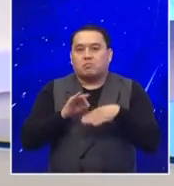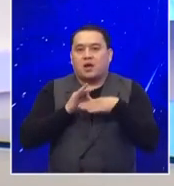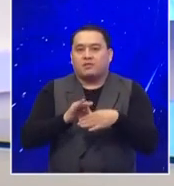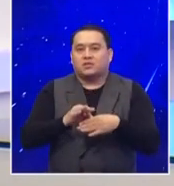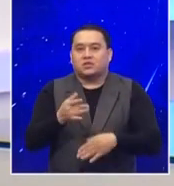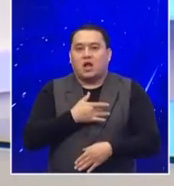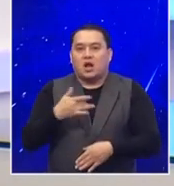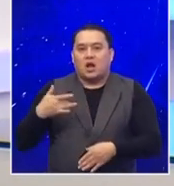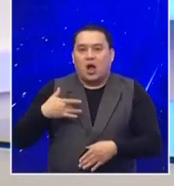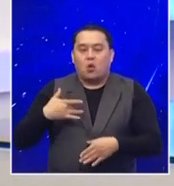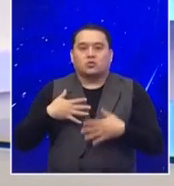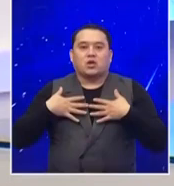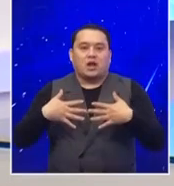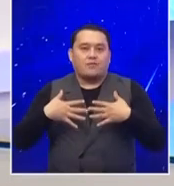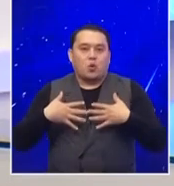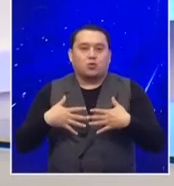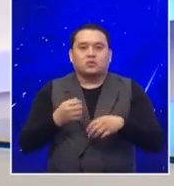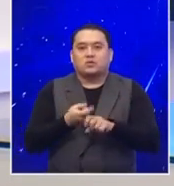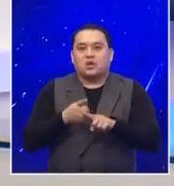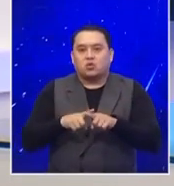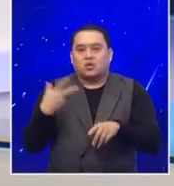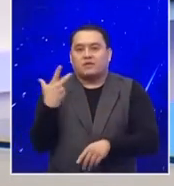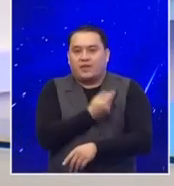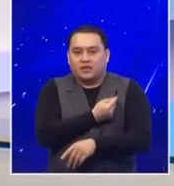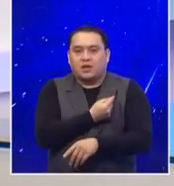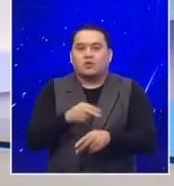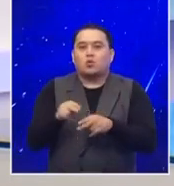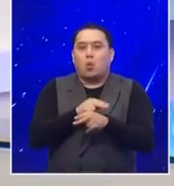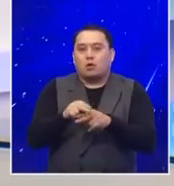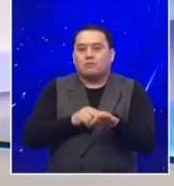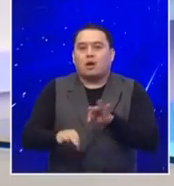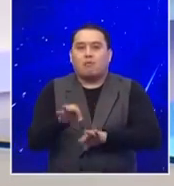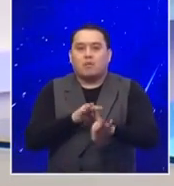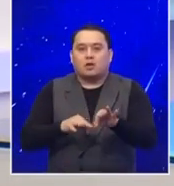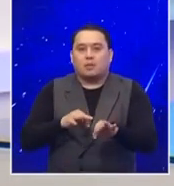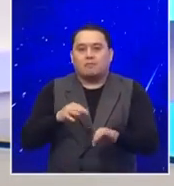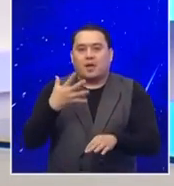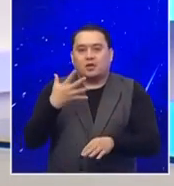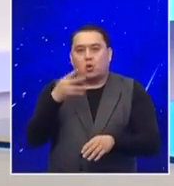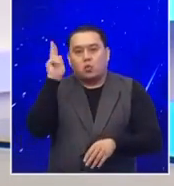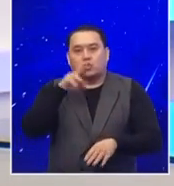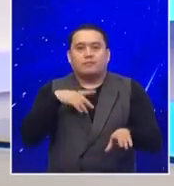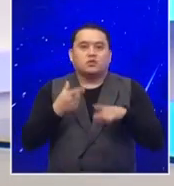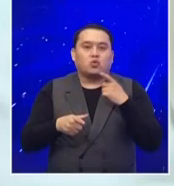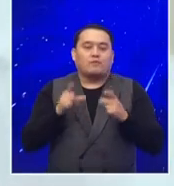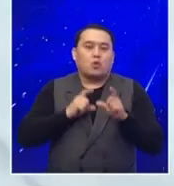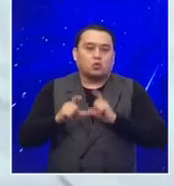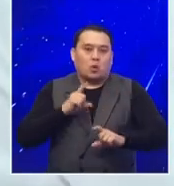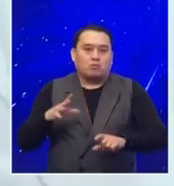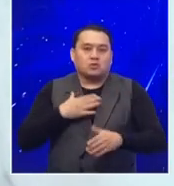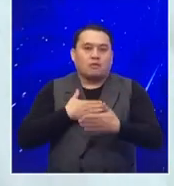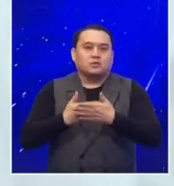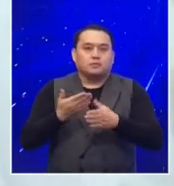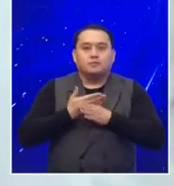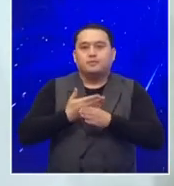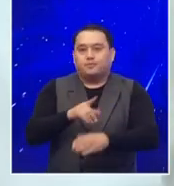проводить сердечно-легочную реанимацию и делать инъекции. Руководитель проекта – пятикурсник медуниверситета. Он был